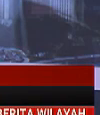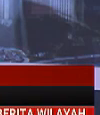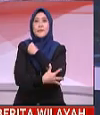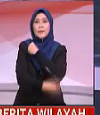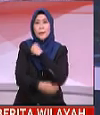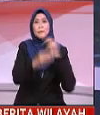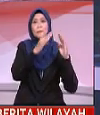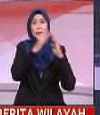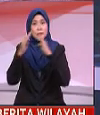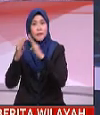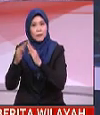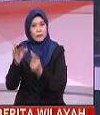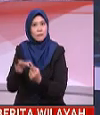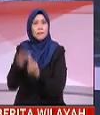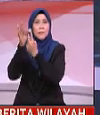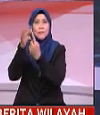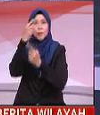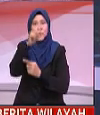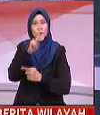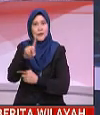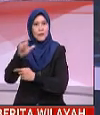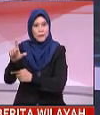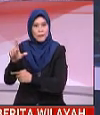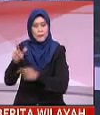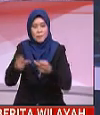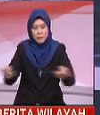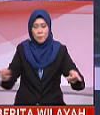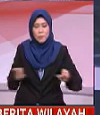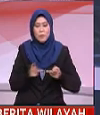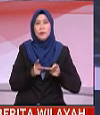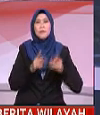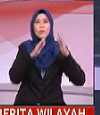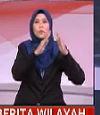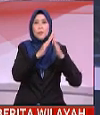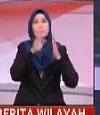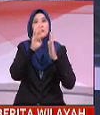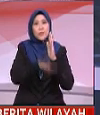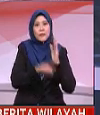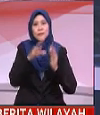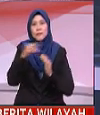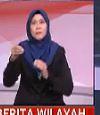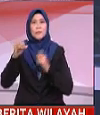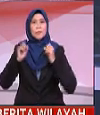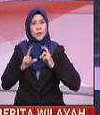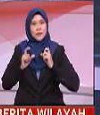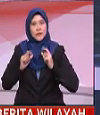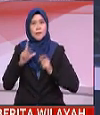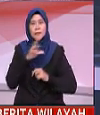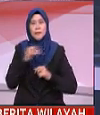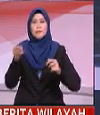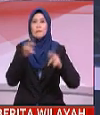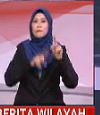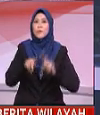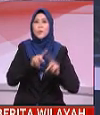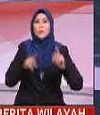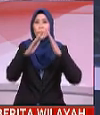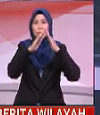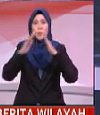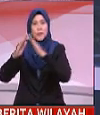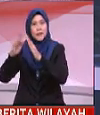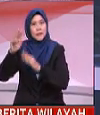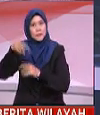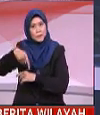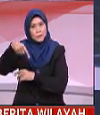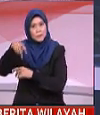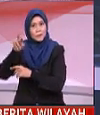bandar, terutamanya warga Kuala Lumpur di kawasan perumahan kos rendah awam dan swasta serta penduduk program perumahan